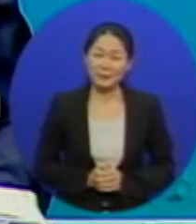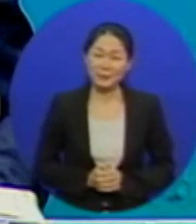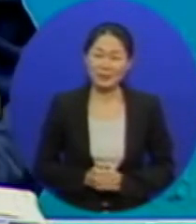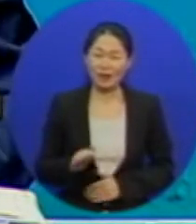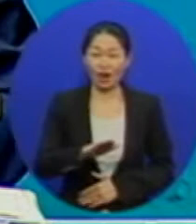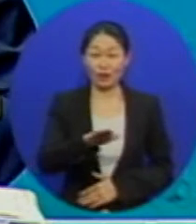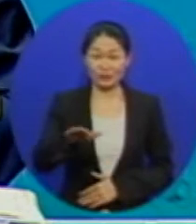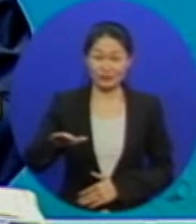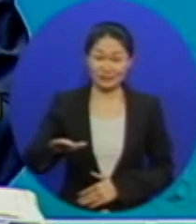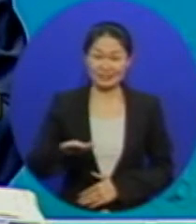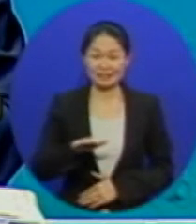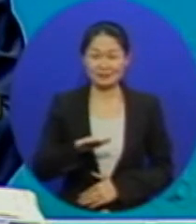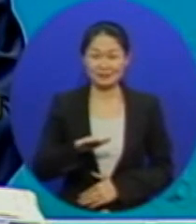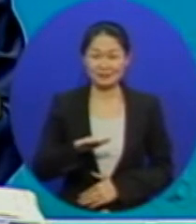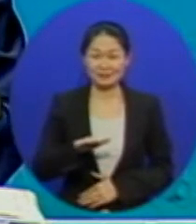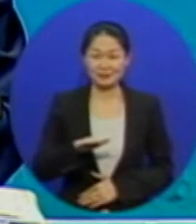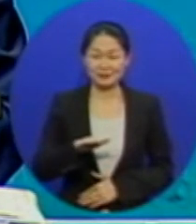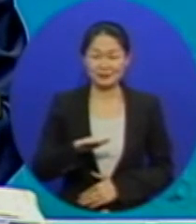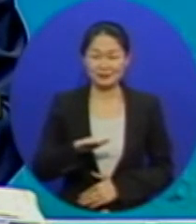여러분